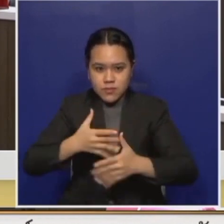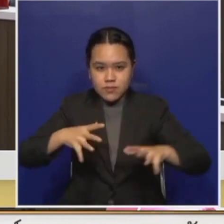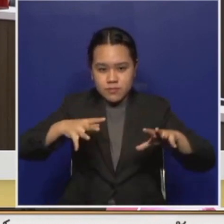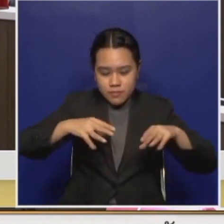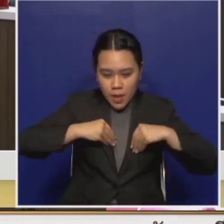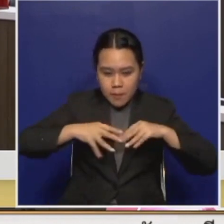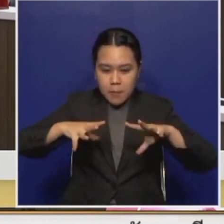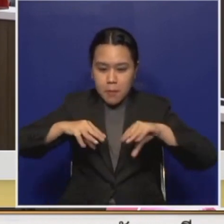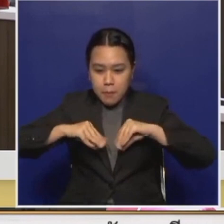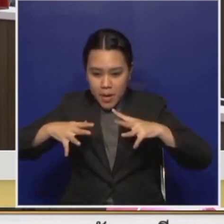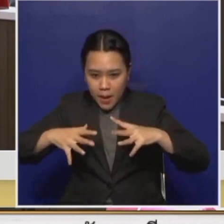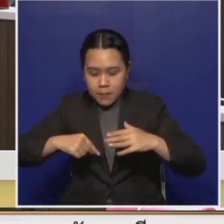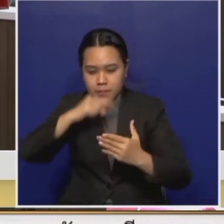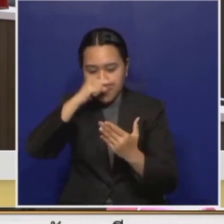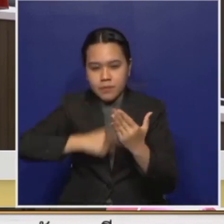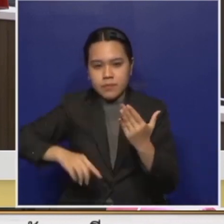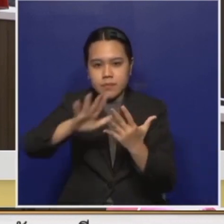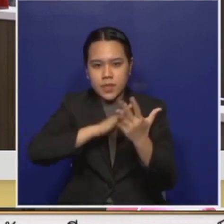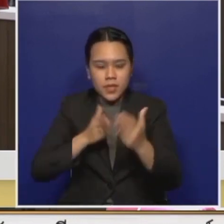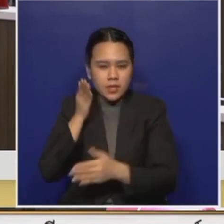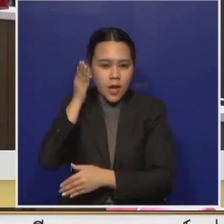ๆ ที่เป็อนาคตขมทชาิ บucheเมืองหอไม้ยัง